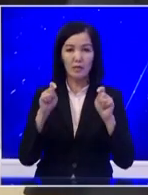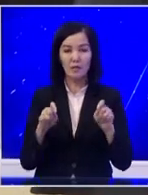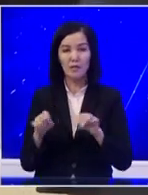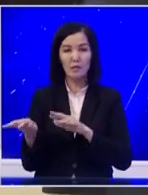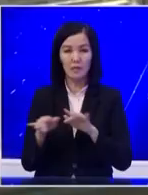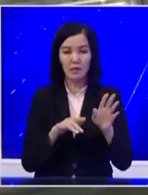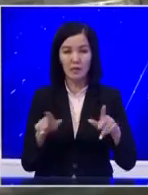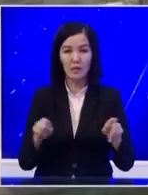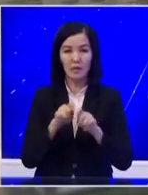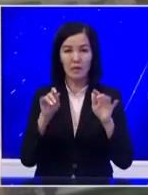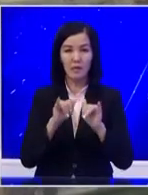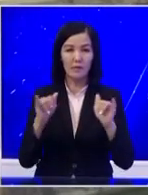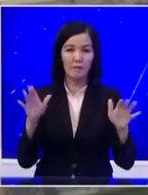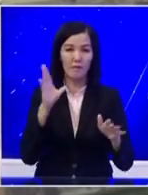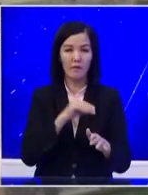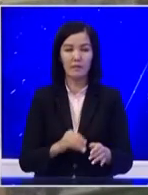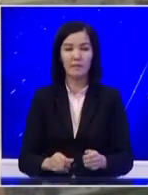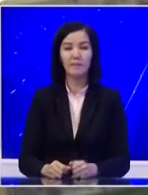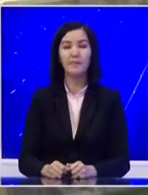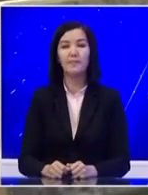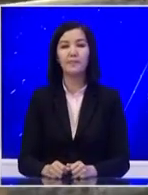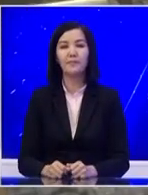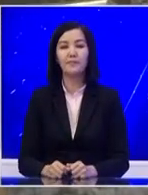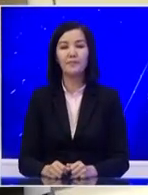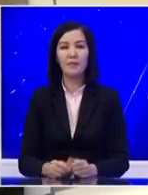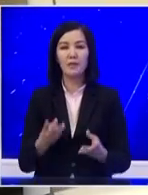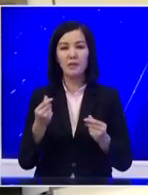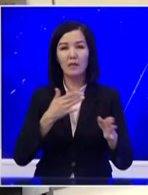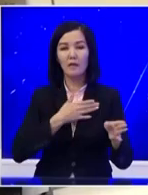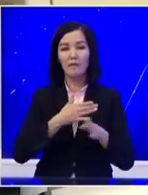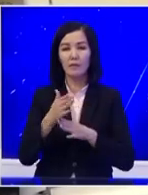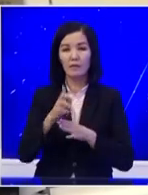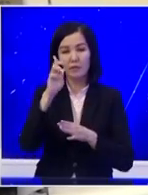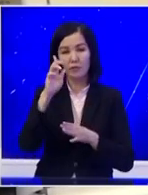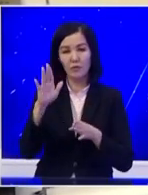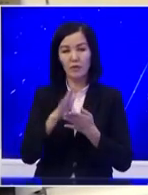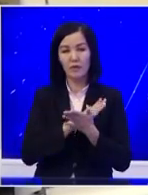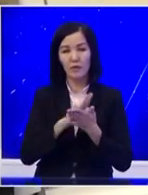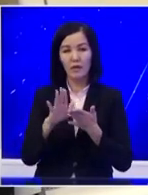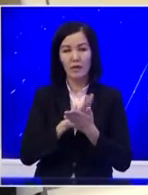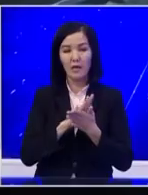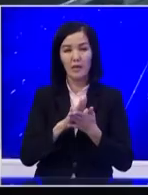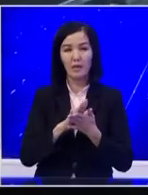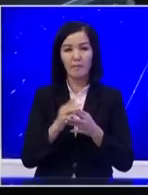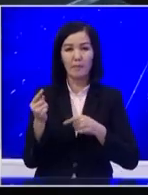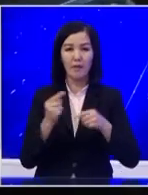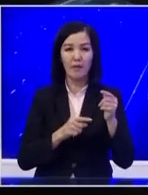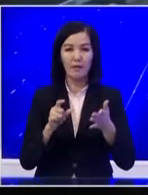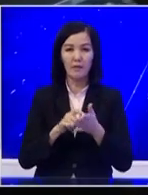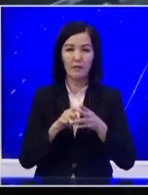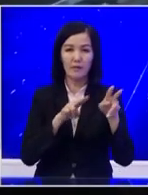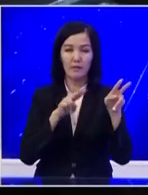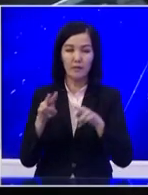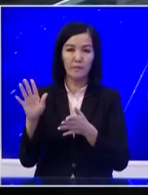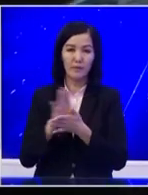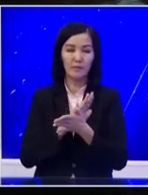деятельности, своей работы. Вот. Следует отметить, что за целевым использованием средств, выделенных на государственные гранты, следит Палата предпринимателей. Ее сотрудники на